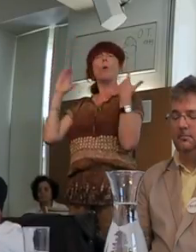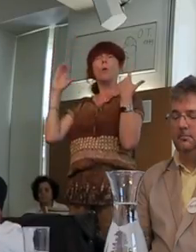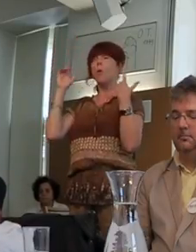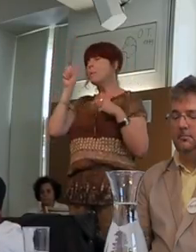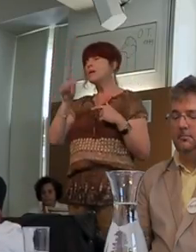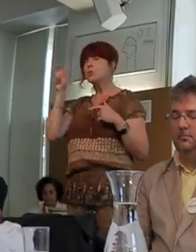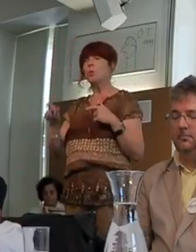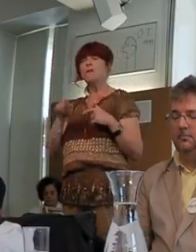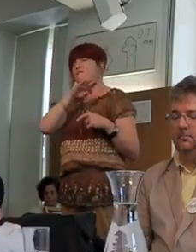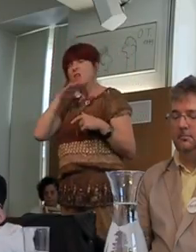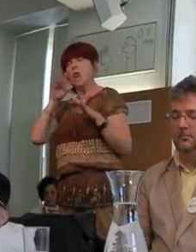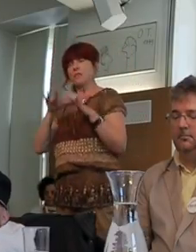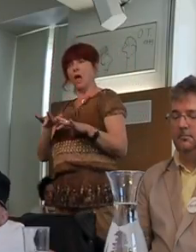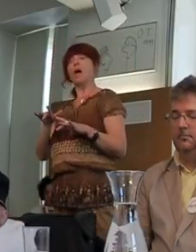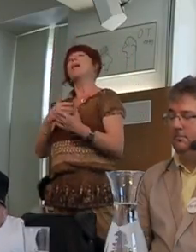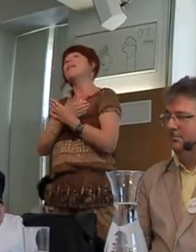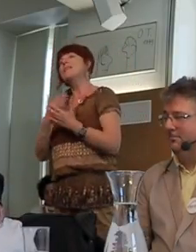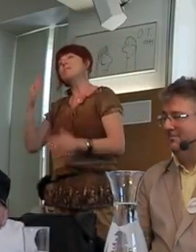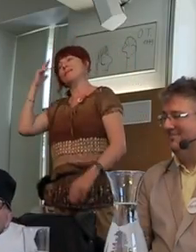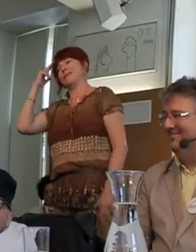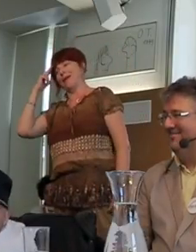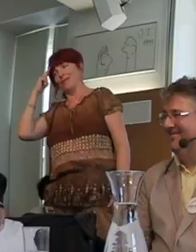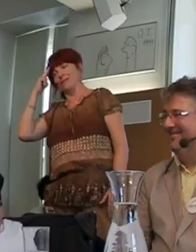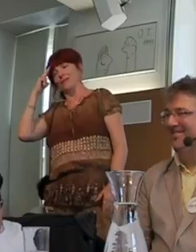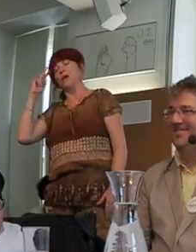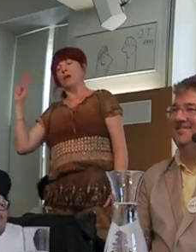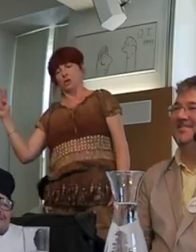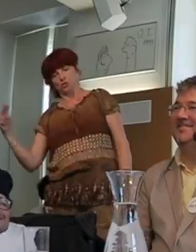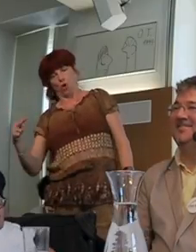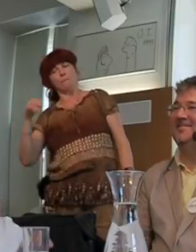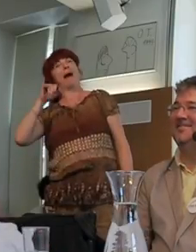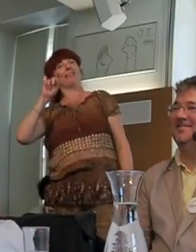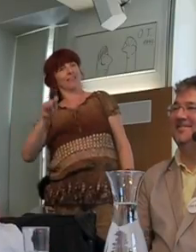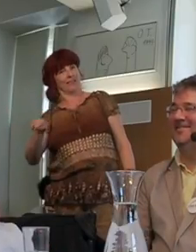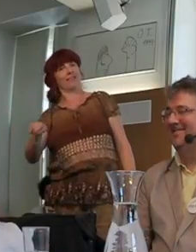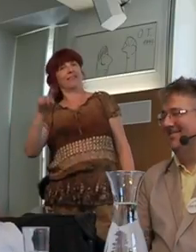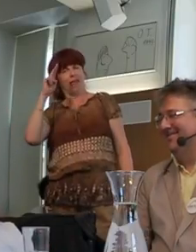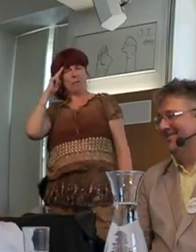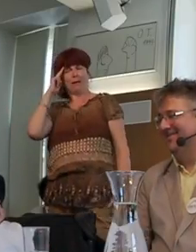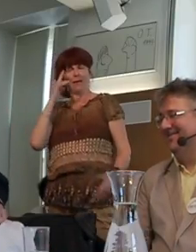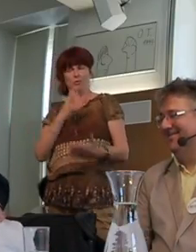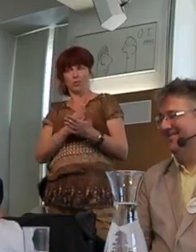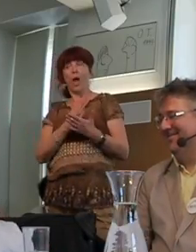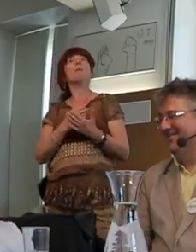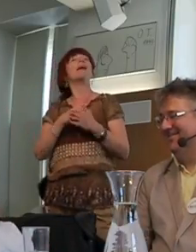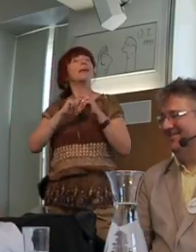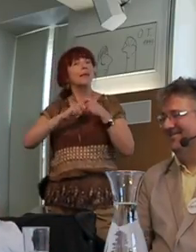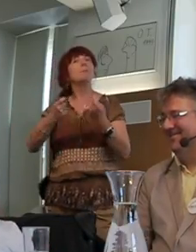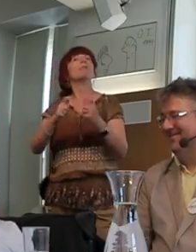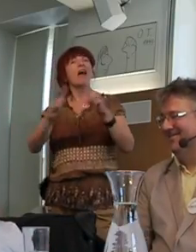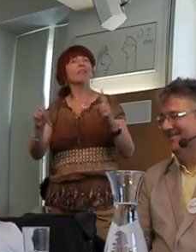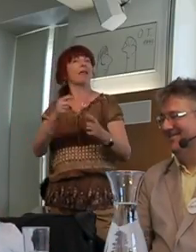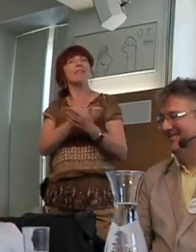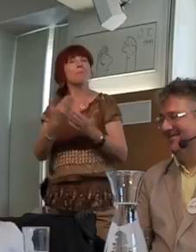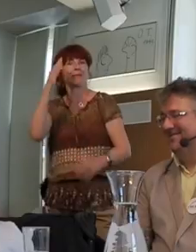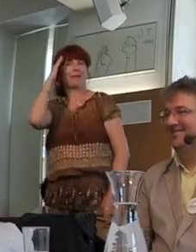kennt. Ja, ich schaue das hier an, Martin. Es gibt irrsinnig viele coole, obwohl die kennen wir schon, die keiner kennt.